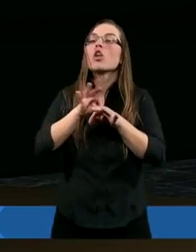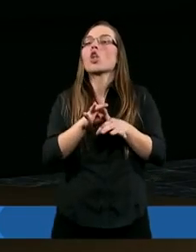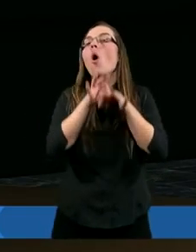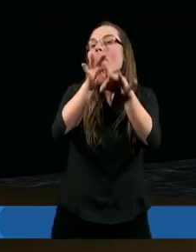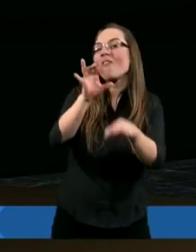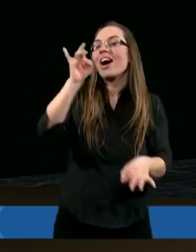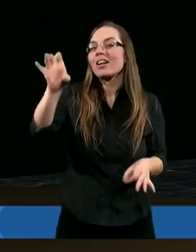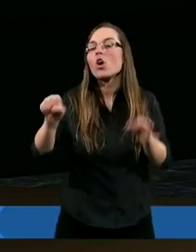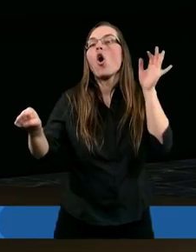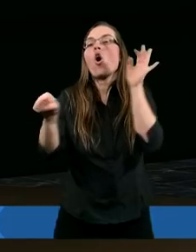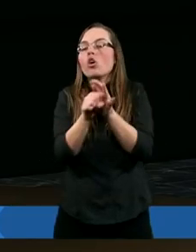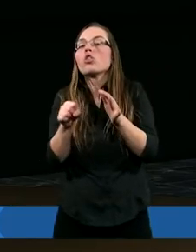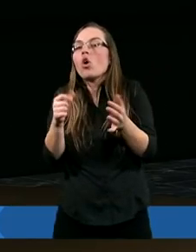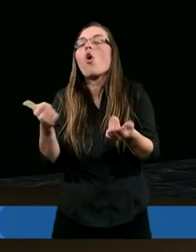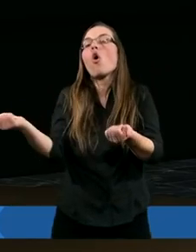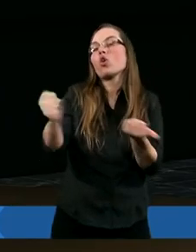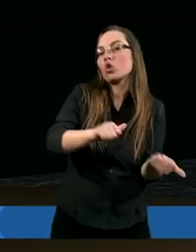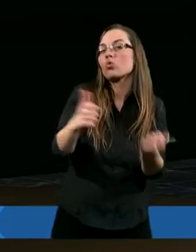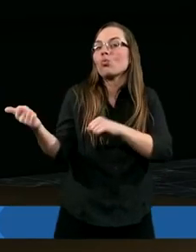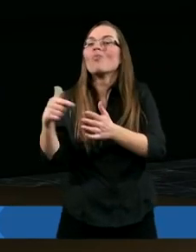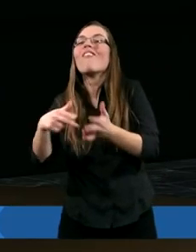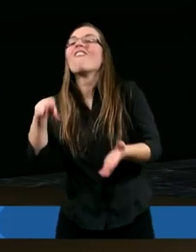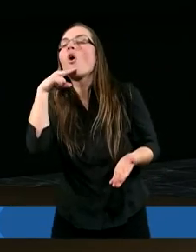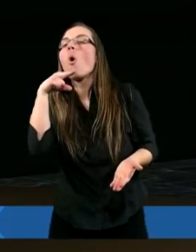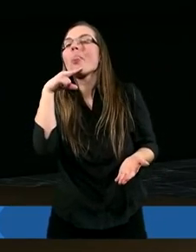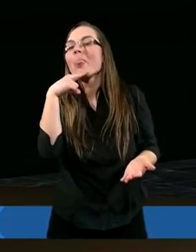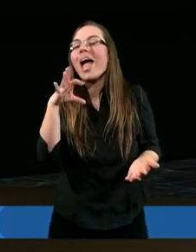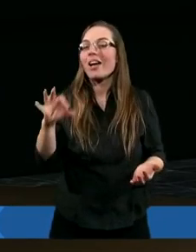doprowadza go jakby do tego chrztu wodnego.